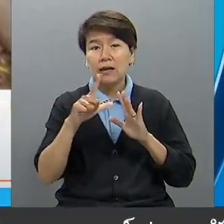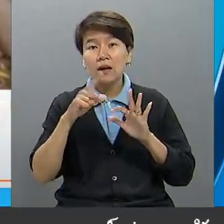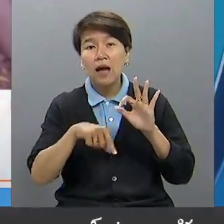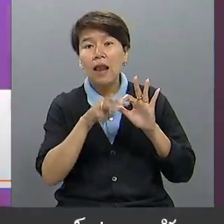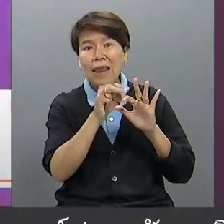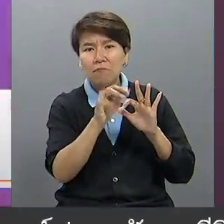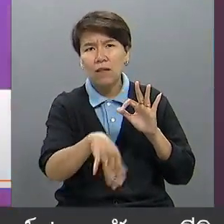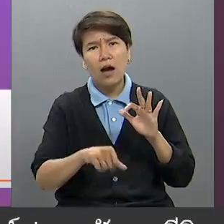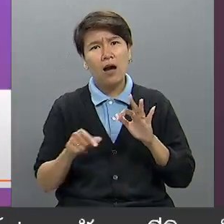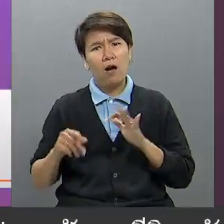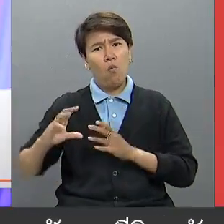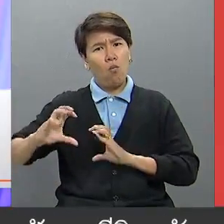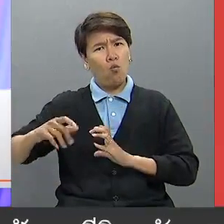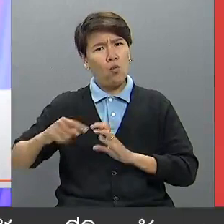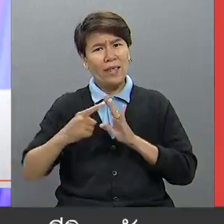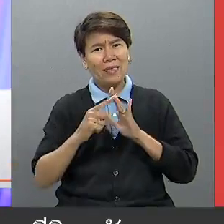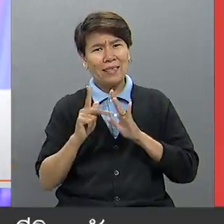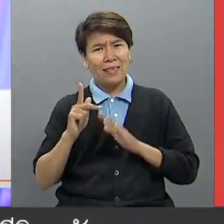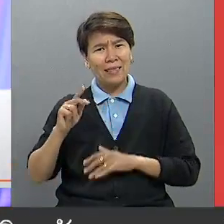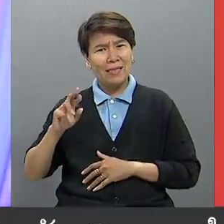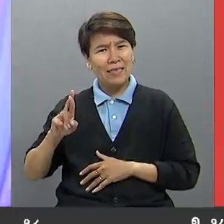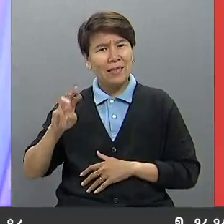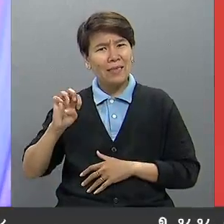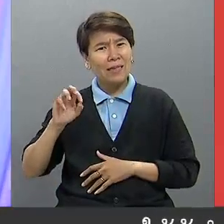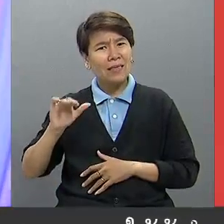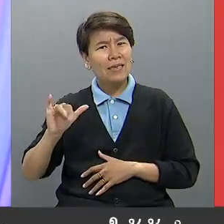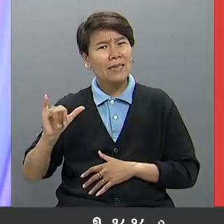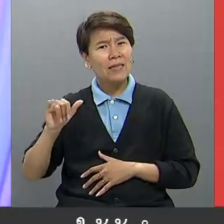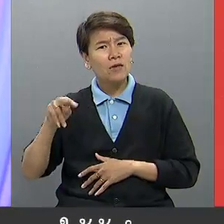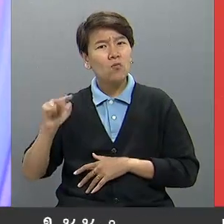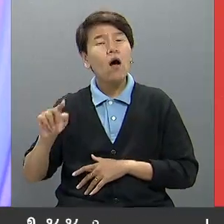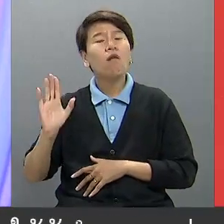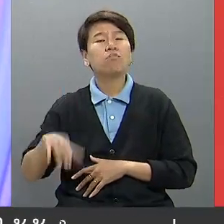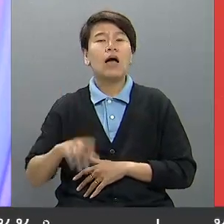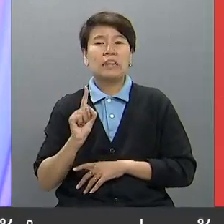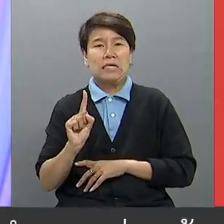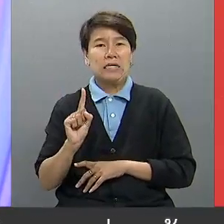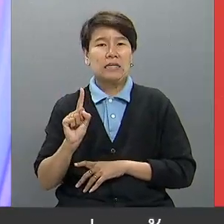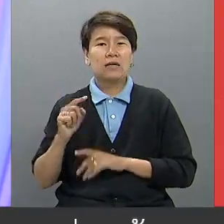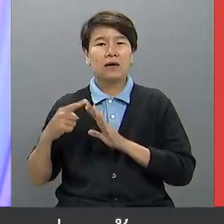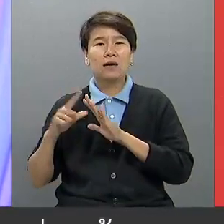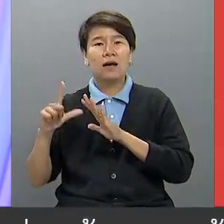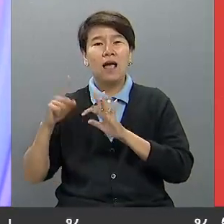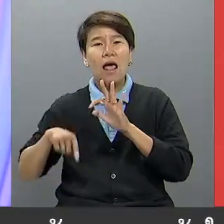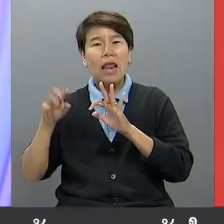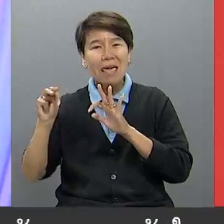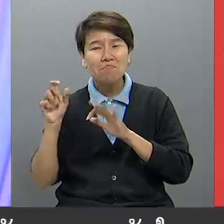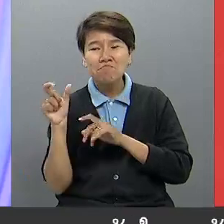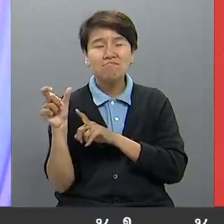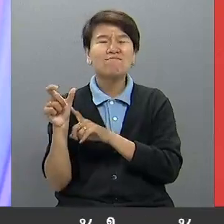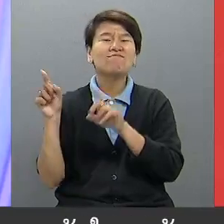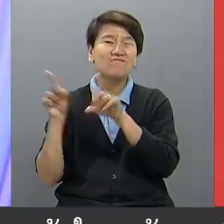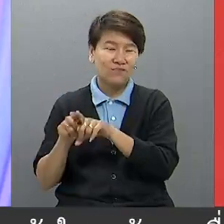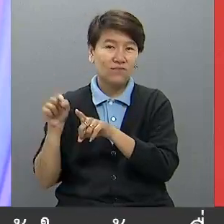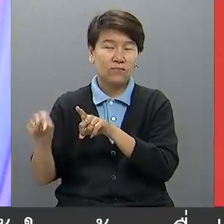เรียกเล่มเหมือนกัน นี่ก็เป็นความรู้แล้วก็เป็นสิ่งที่สะท้อนได้ชัดเจนนะครับว่าอะไรที่มันเป็นภูมิปัญญาของไทยก็